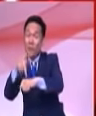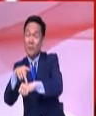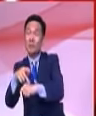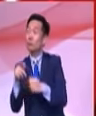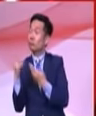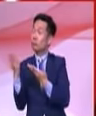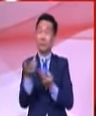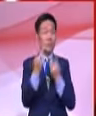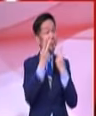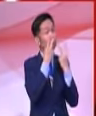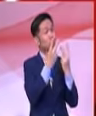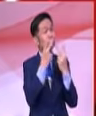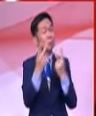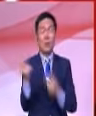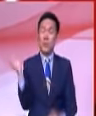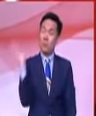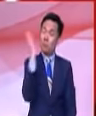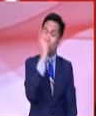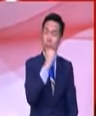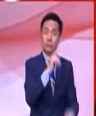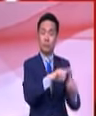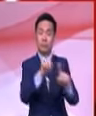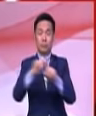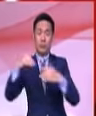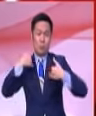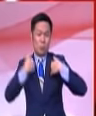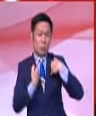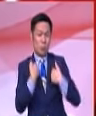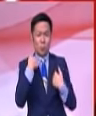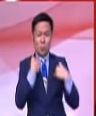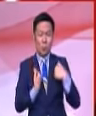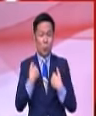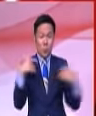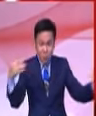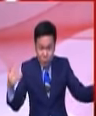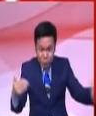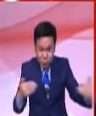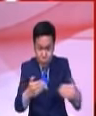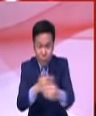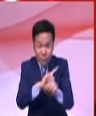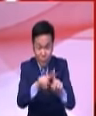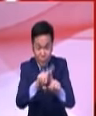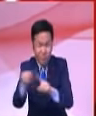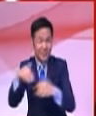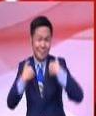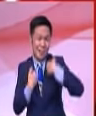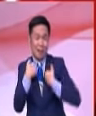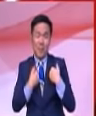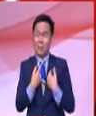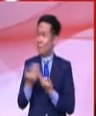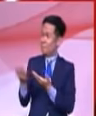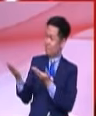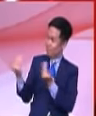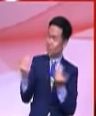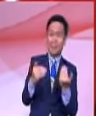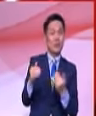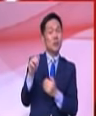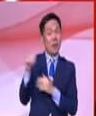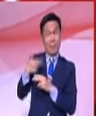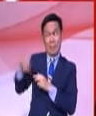sendiri keunikan dan kepelbagaian hidupan laut yang ada. Menterinya Datuk Seri Haja Nancy Shukri menyarankan demikian